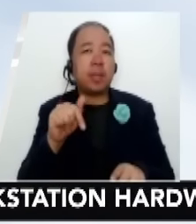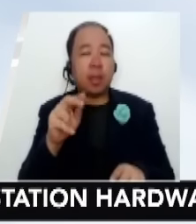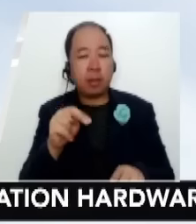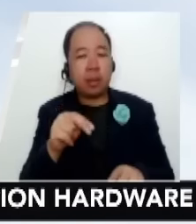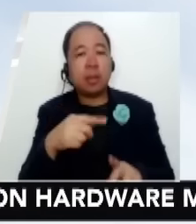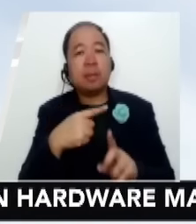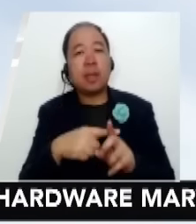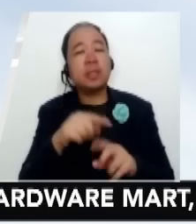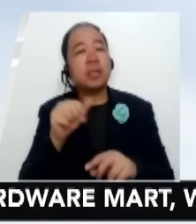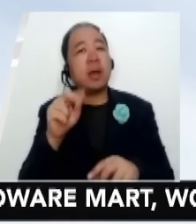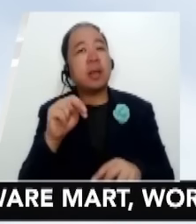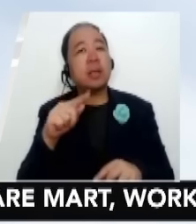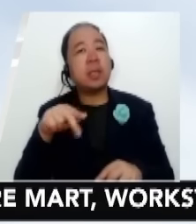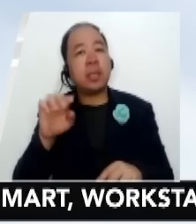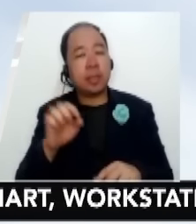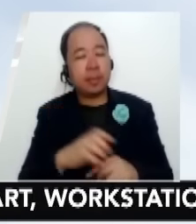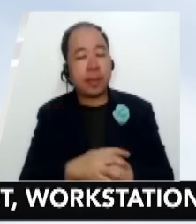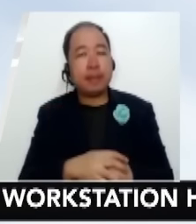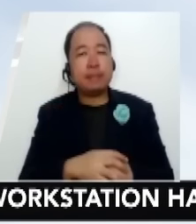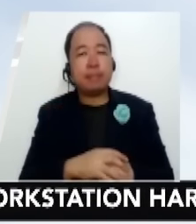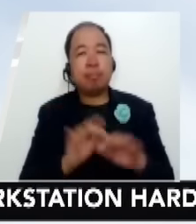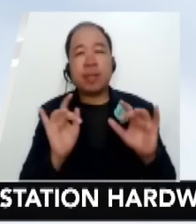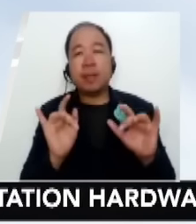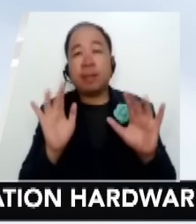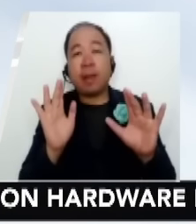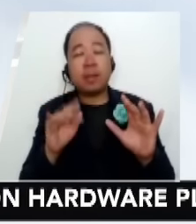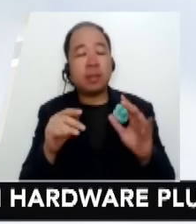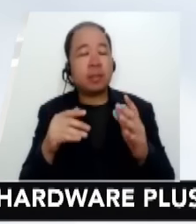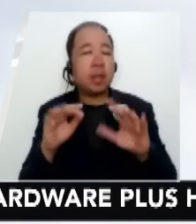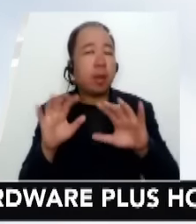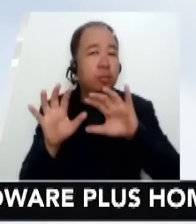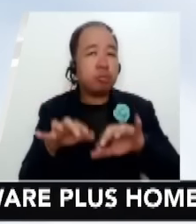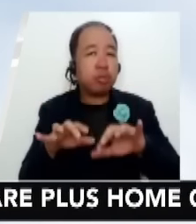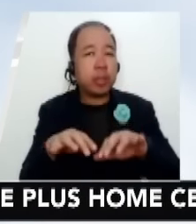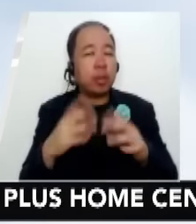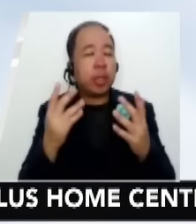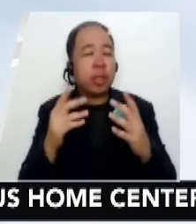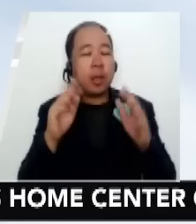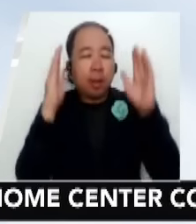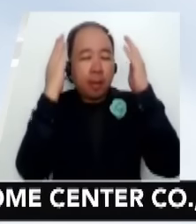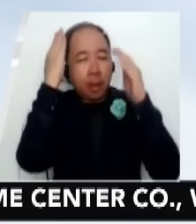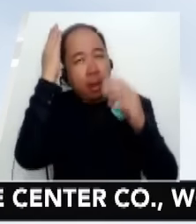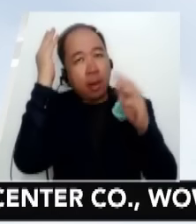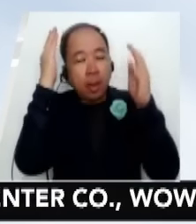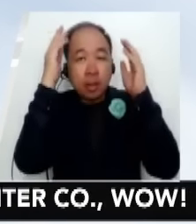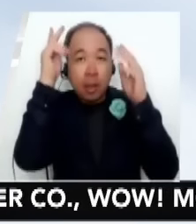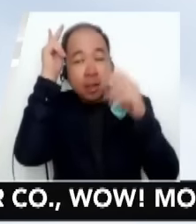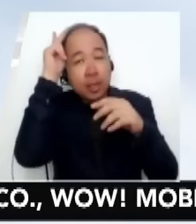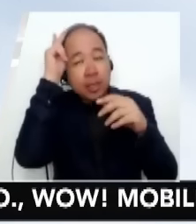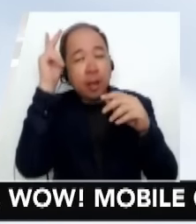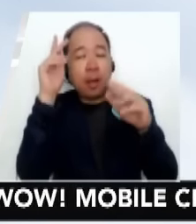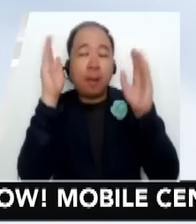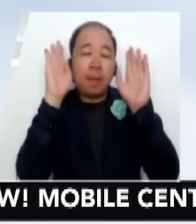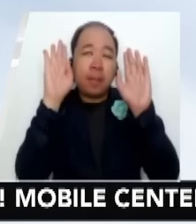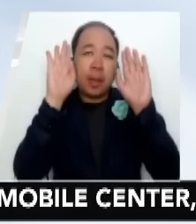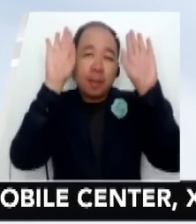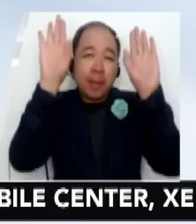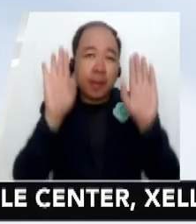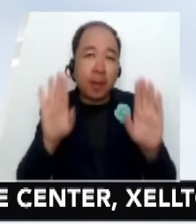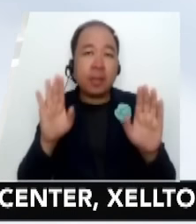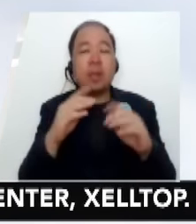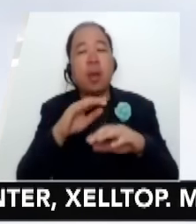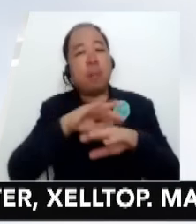Antique. Katamtaman hanggang sa mga malalakas sa pag-ulan naman sa Kalinga, Benguet, Mountain Province, La Union, Pangasinan at pati na rin po